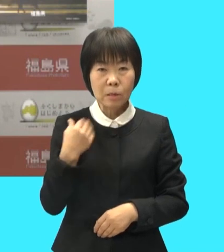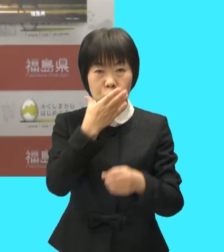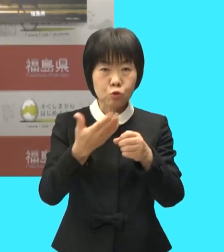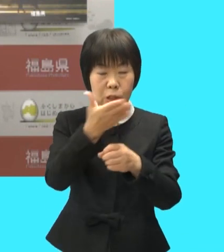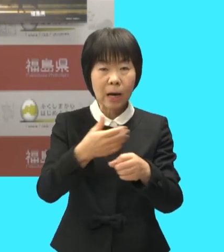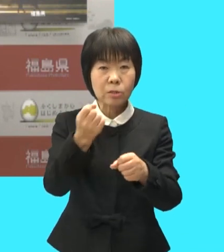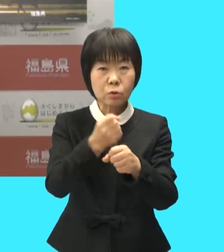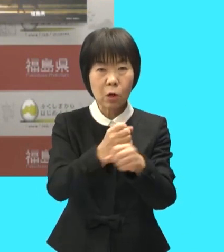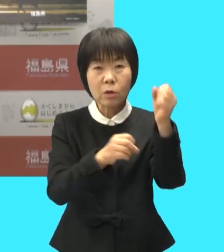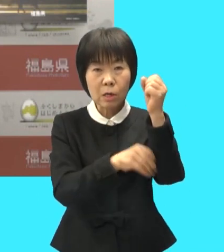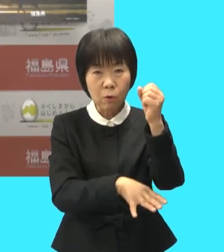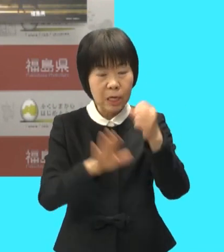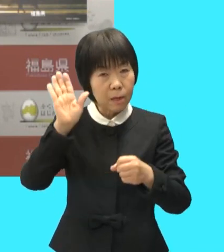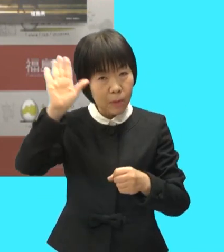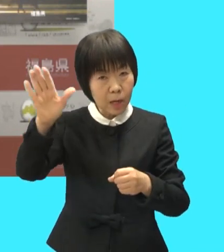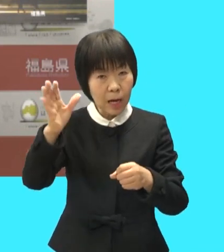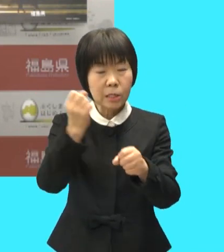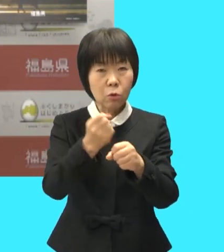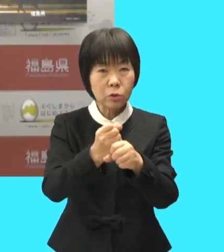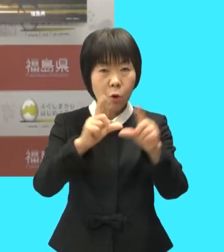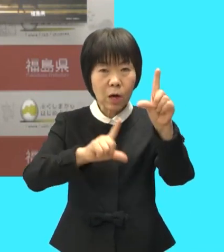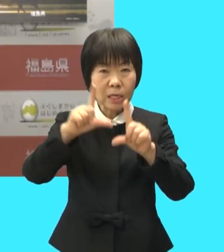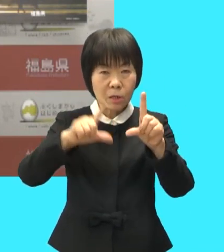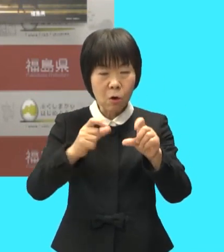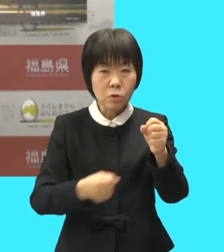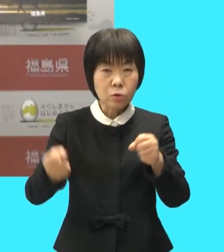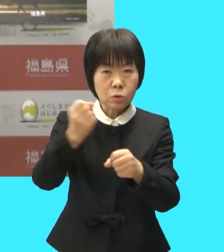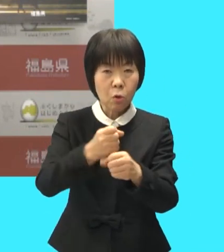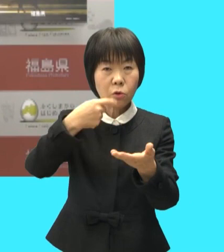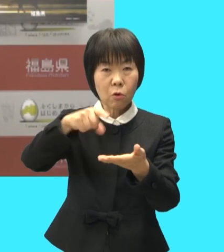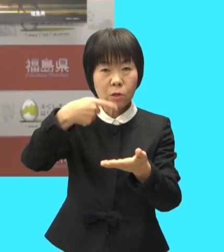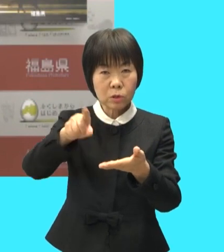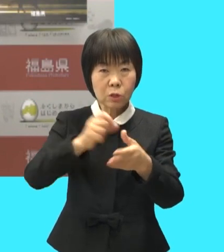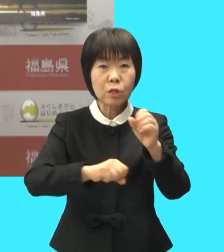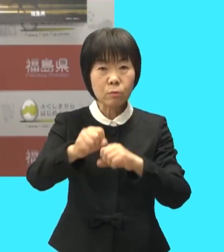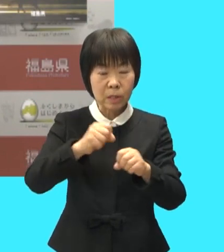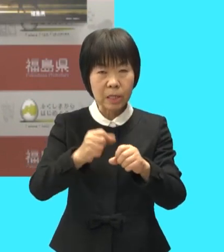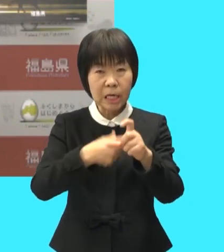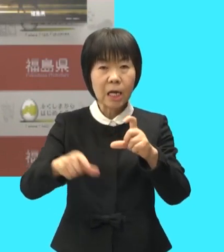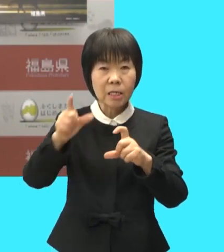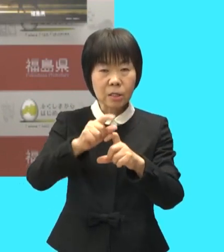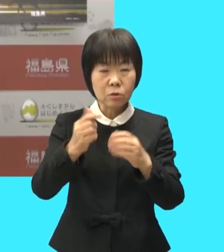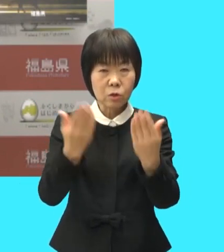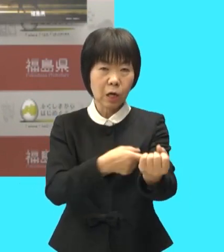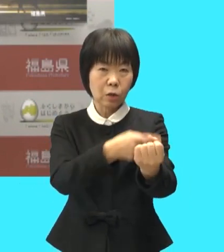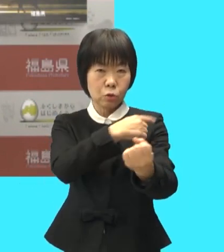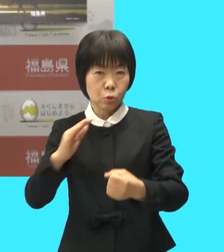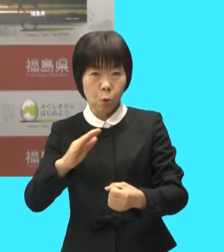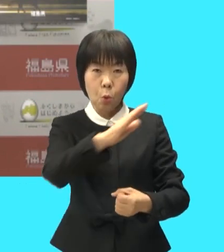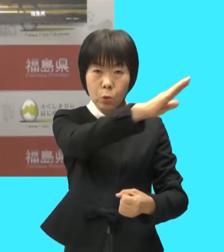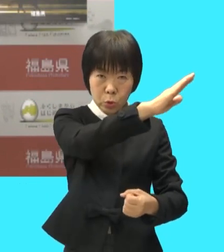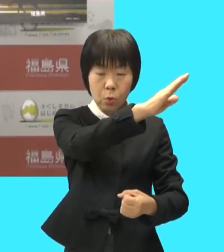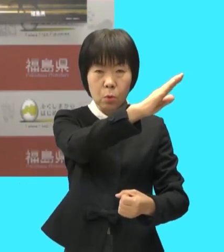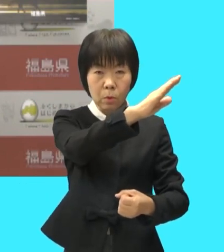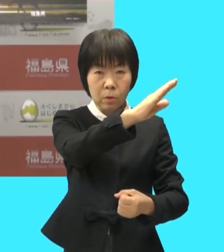を基本に、未来創造型の復興教育に取り組み、さらなる学力の向上はもと